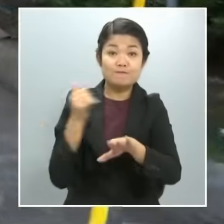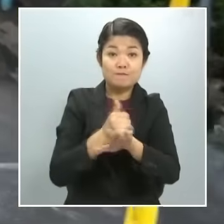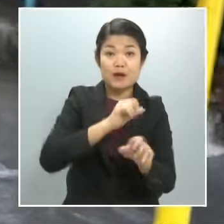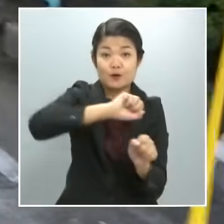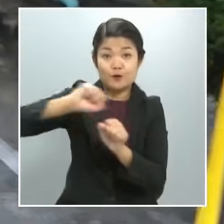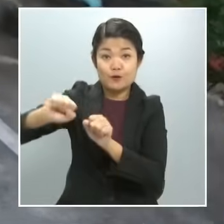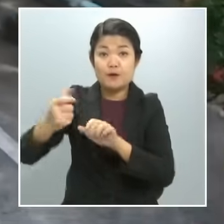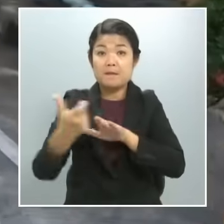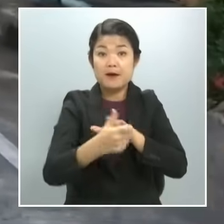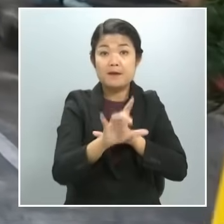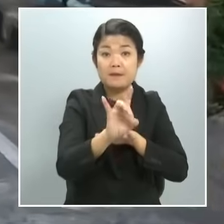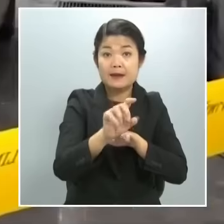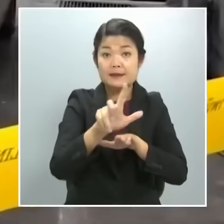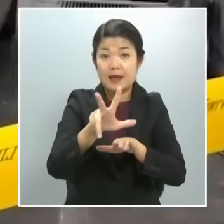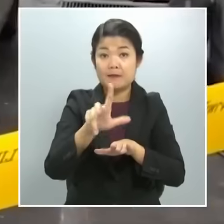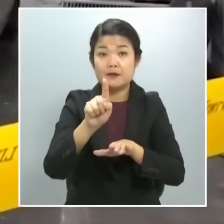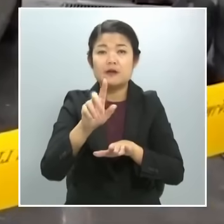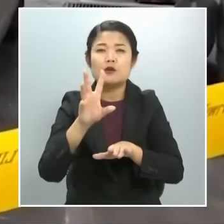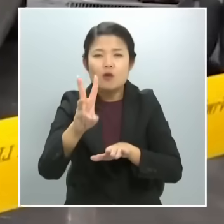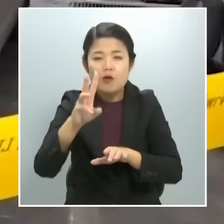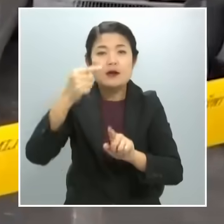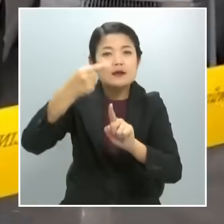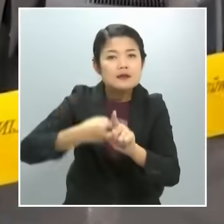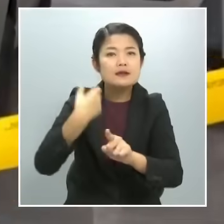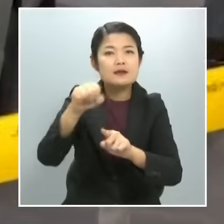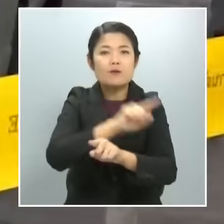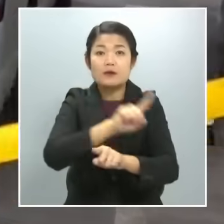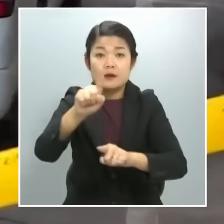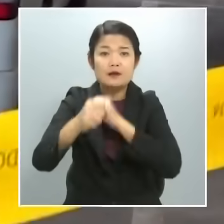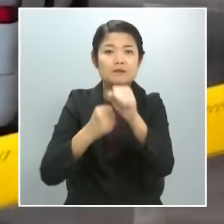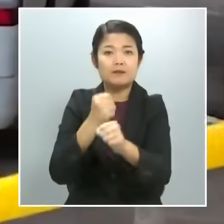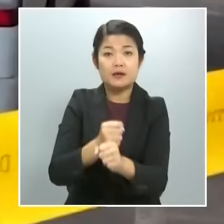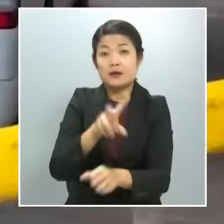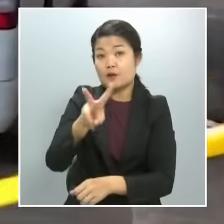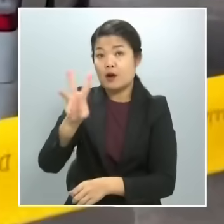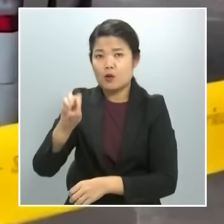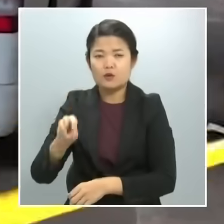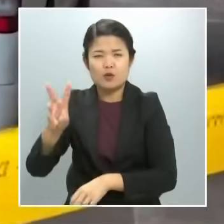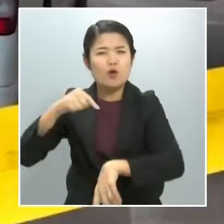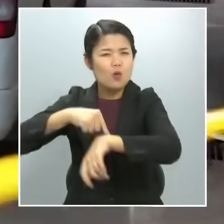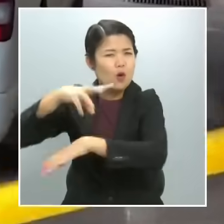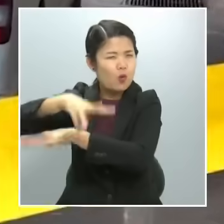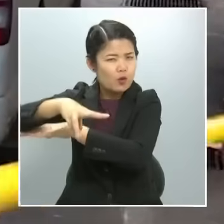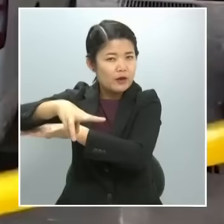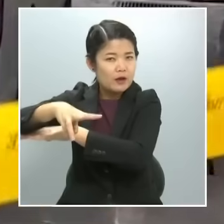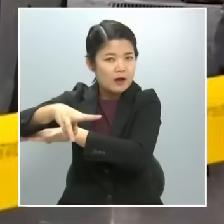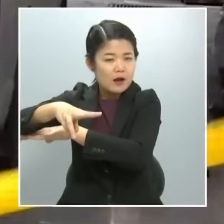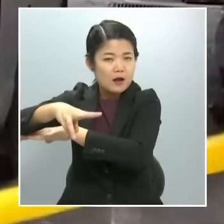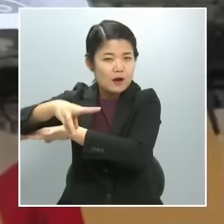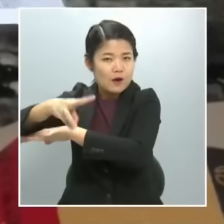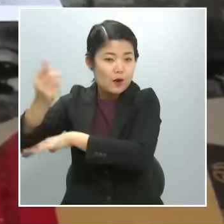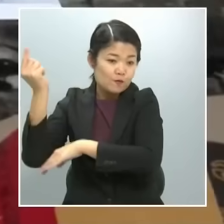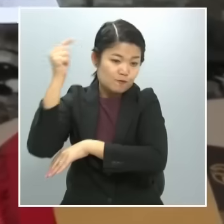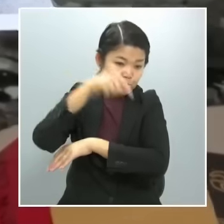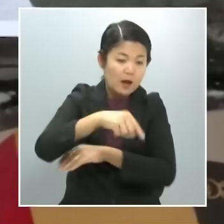8316กทมวันที่1ตุลาคมนะครับ 2566จากแวงน้อยตอน 18:00นครับเดินทางเข้ากรุงเทพฯ